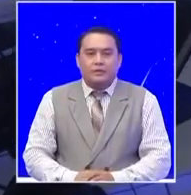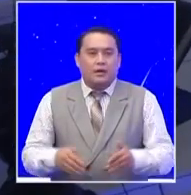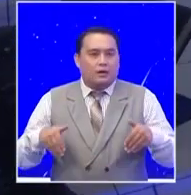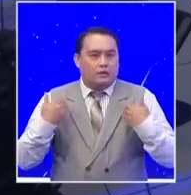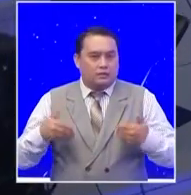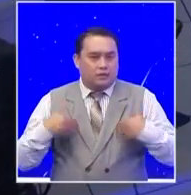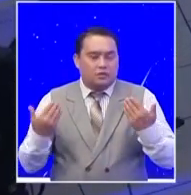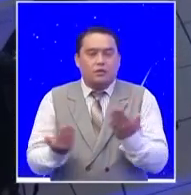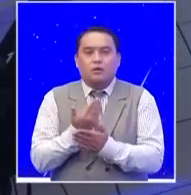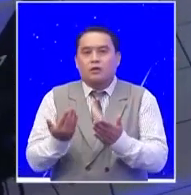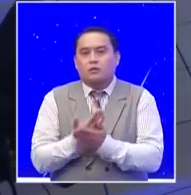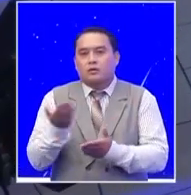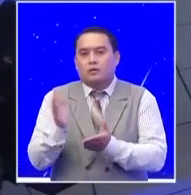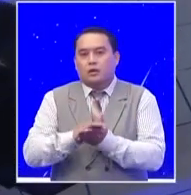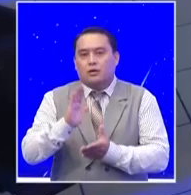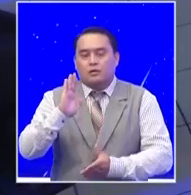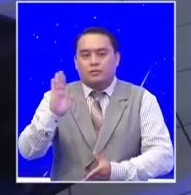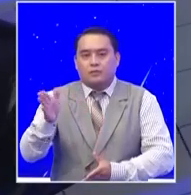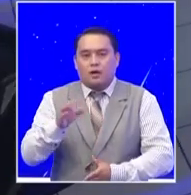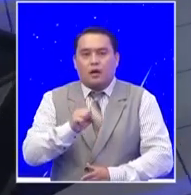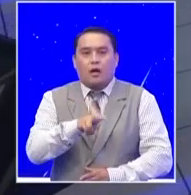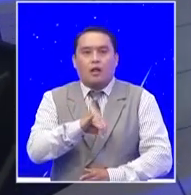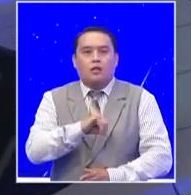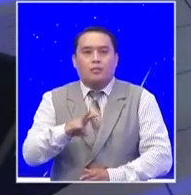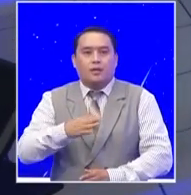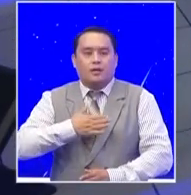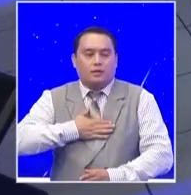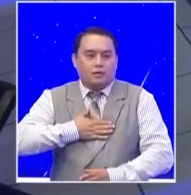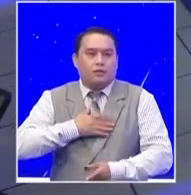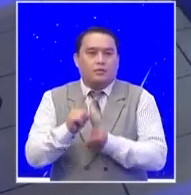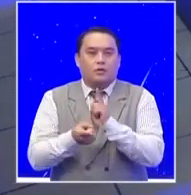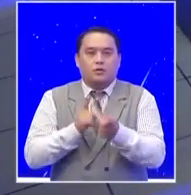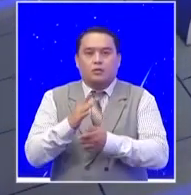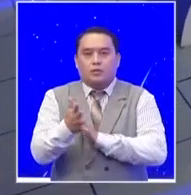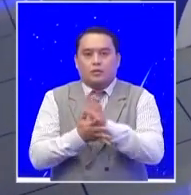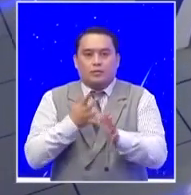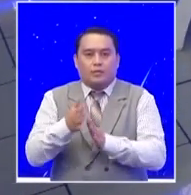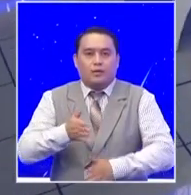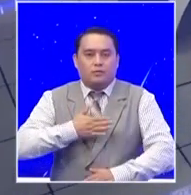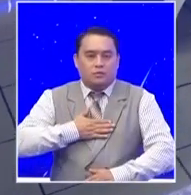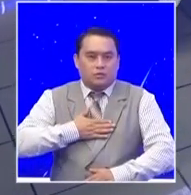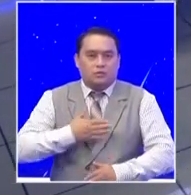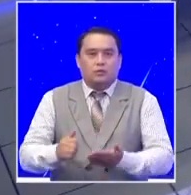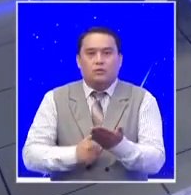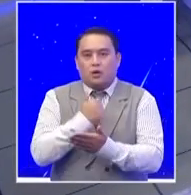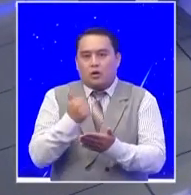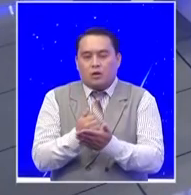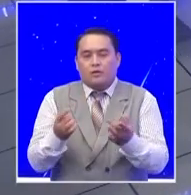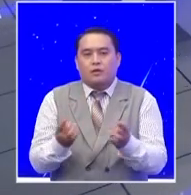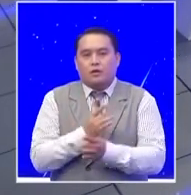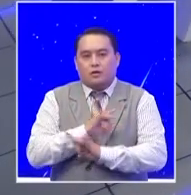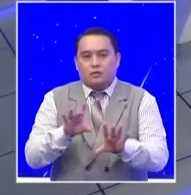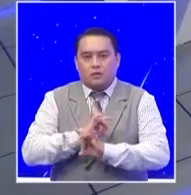Ассаламу алейкум, қадірменді көрермен, тікелей эфирде қорытынды жаңалықтар студия тізгінінде Алмат Хамид, сурдодрамада Марат Жақсылық. Бүгінгі